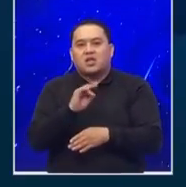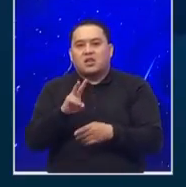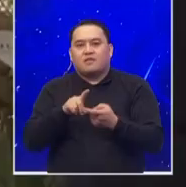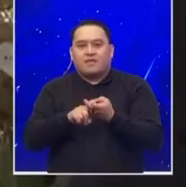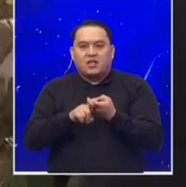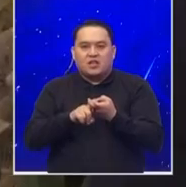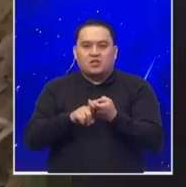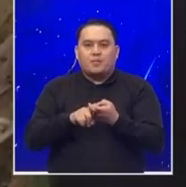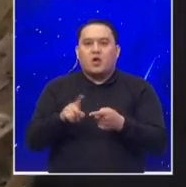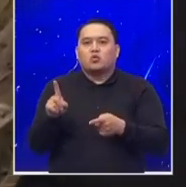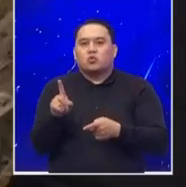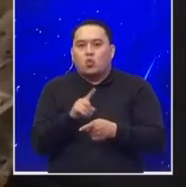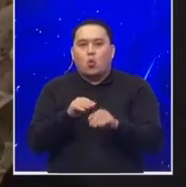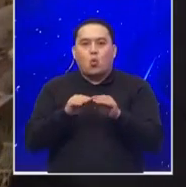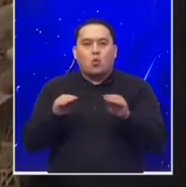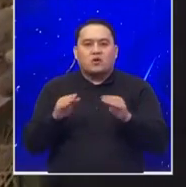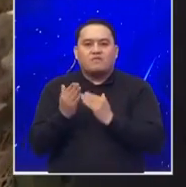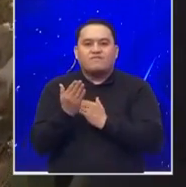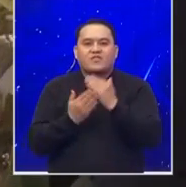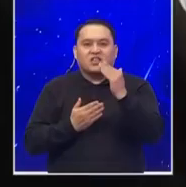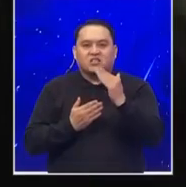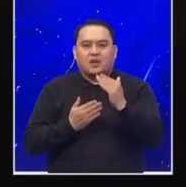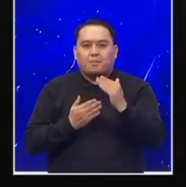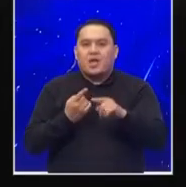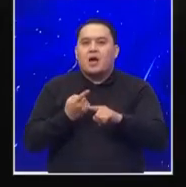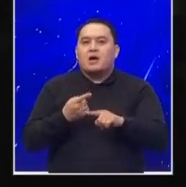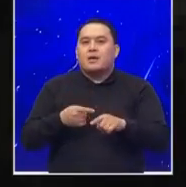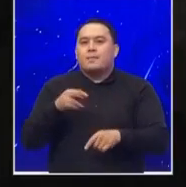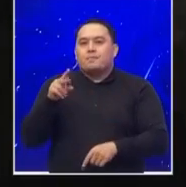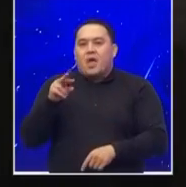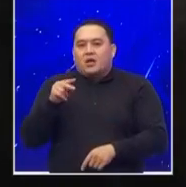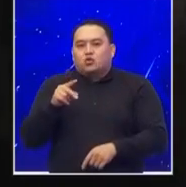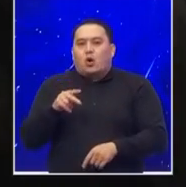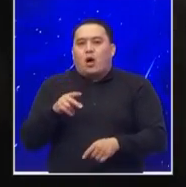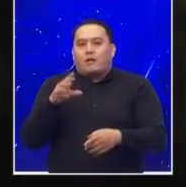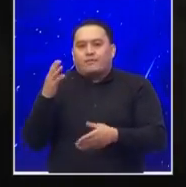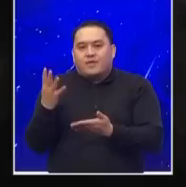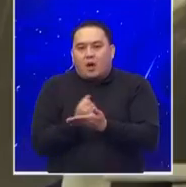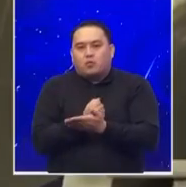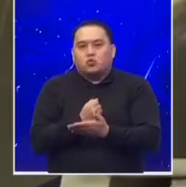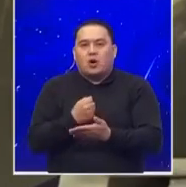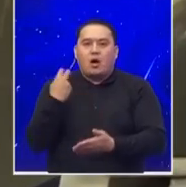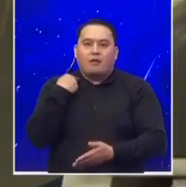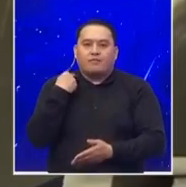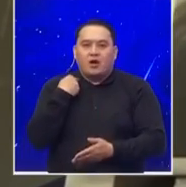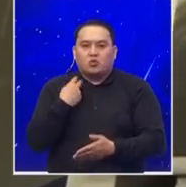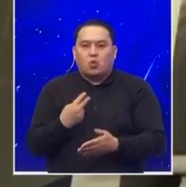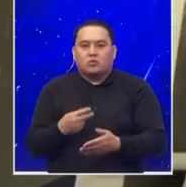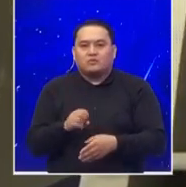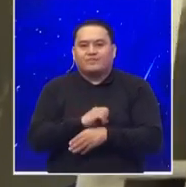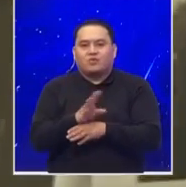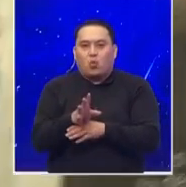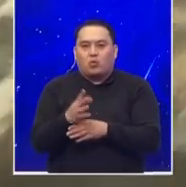показатель распространения инфекции выше допустимого уровня. В Марселе в пятницу был обнаружен очаг британского